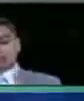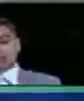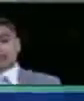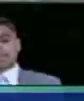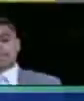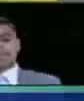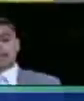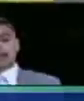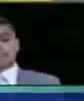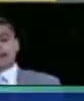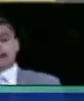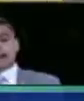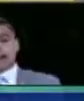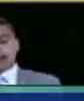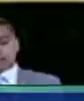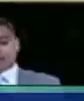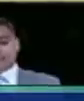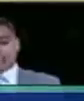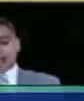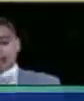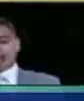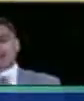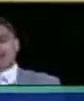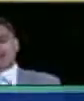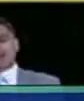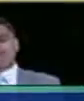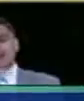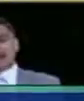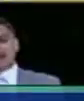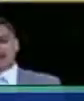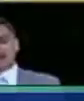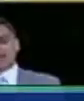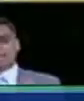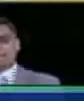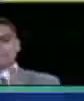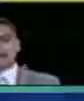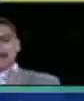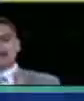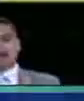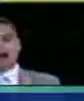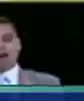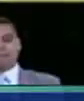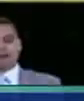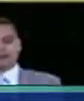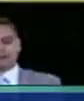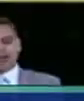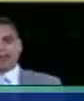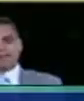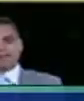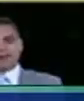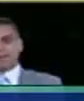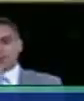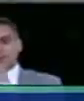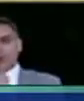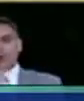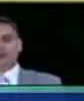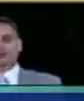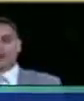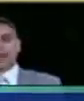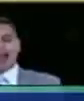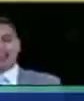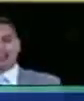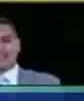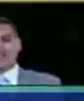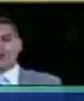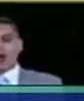بتقدم ايه، لكن كفاية انك انت بتخبط على بيته وتقول له انا شايفك وانا معاك وانا حاسس بيك